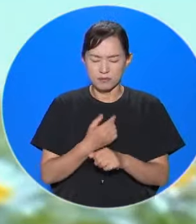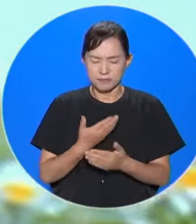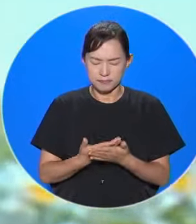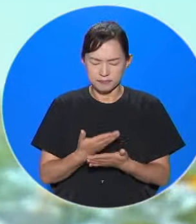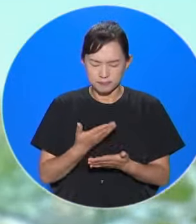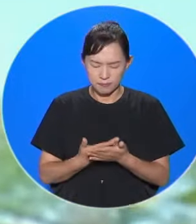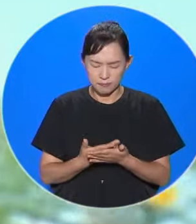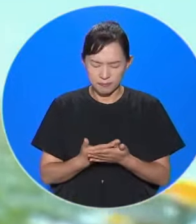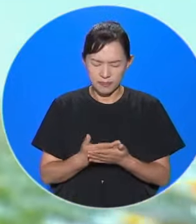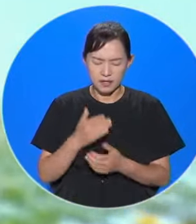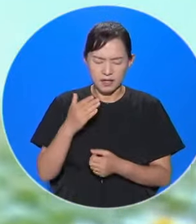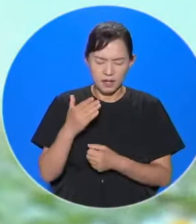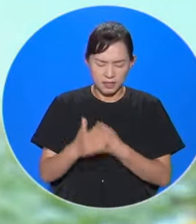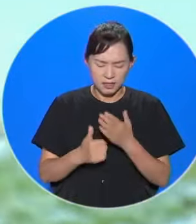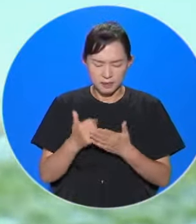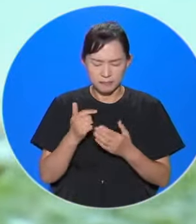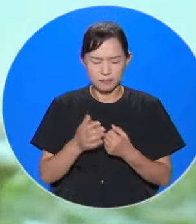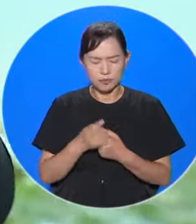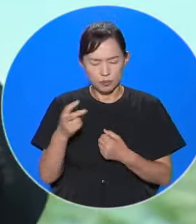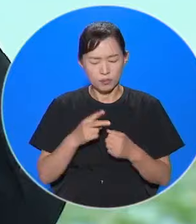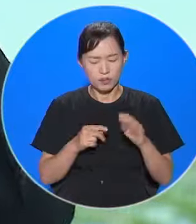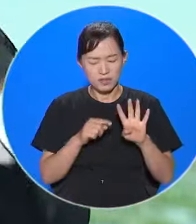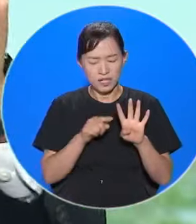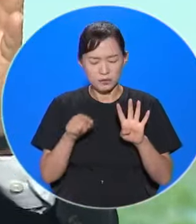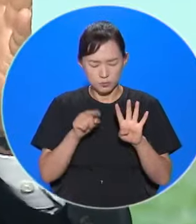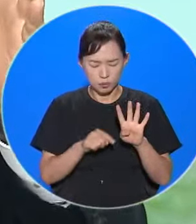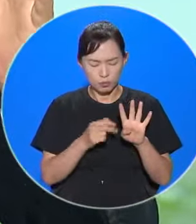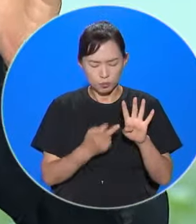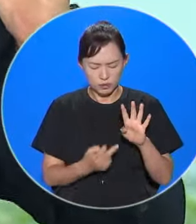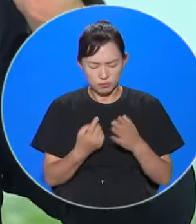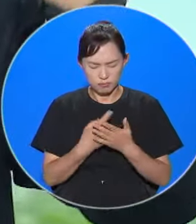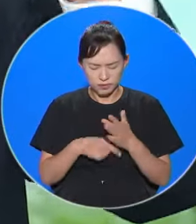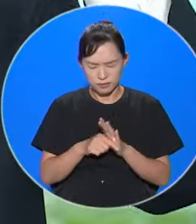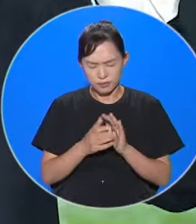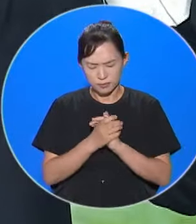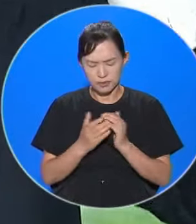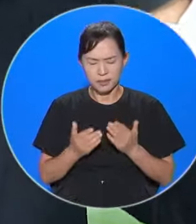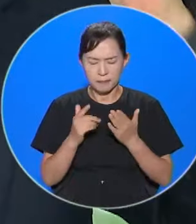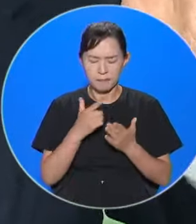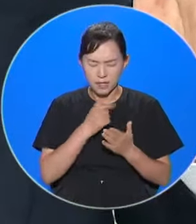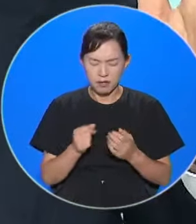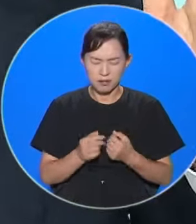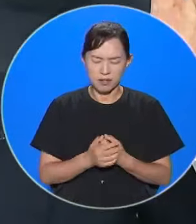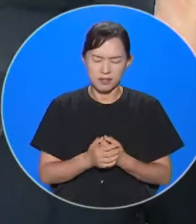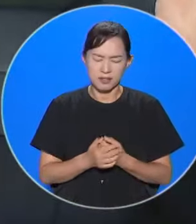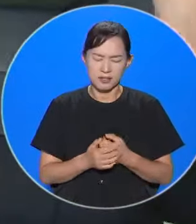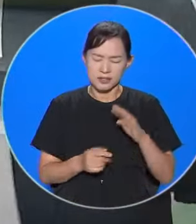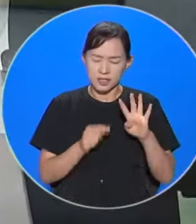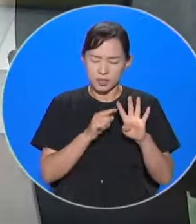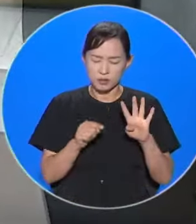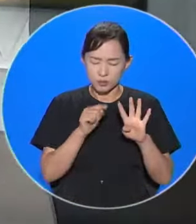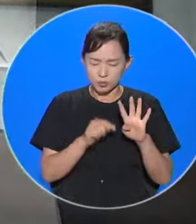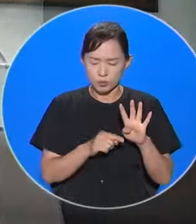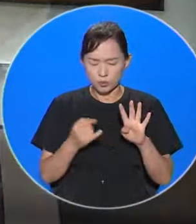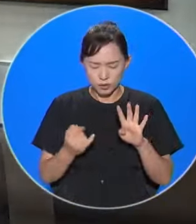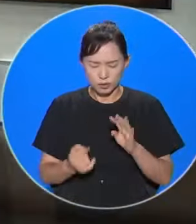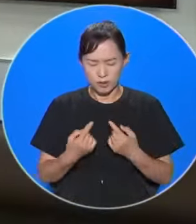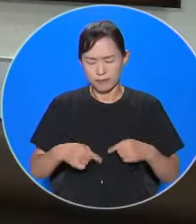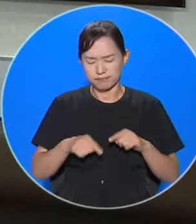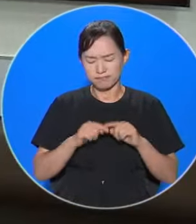도와주시옵소서. 하나님, 또한 우리 사촌동생들을 위하여 기도하기 원합니다. 우리 권사님의 사촌동생들 가운데도